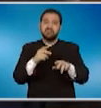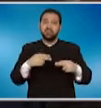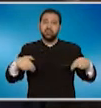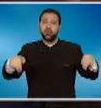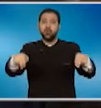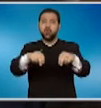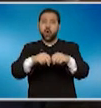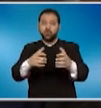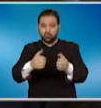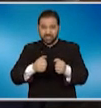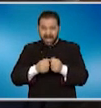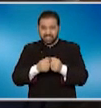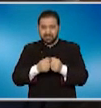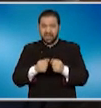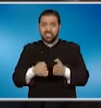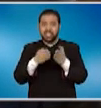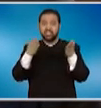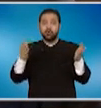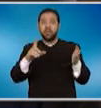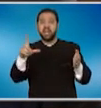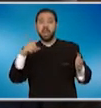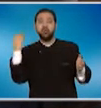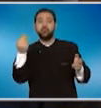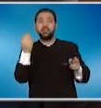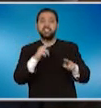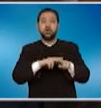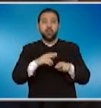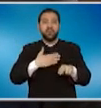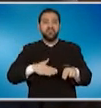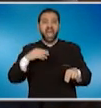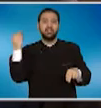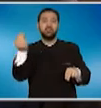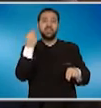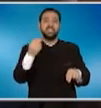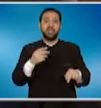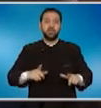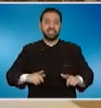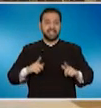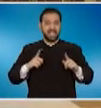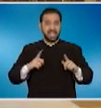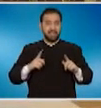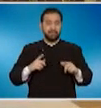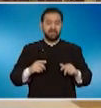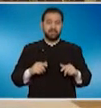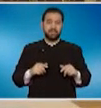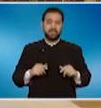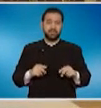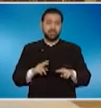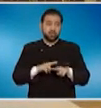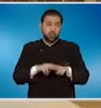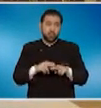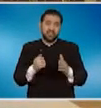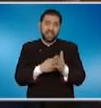să asimileze revelația în intenția pe care o are Dumnezeu de la noi, nu în măsura în care vrem noi